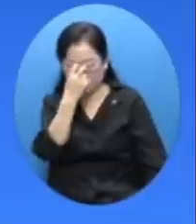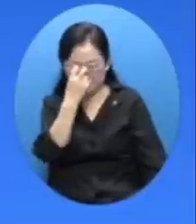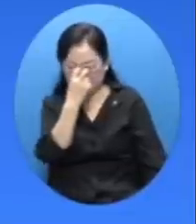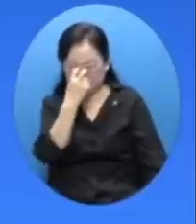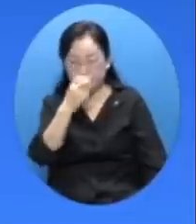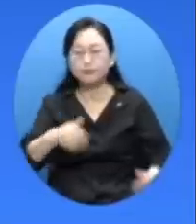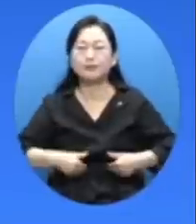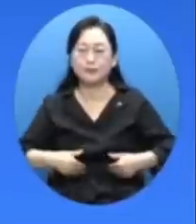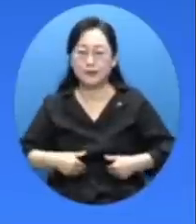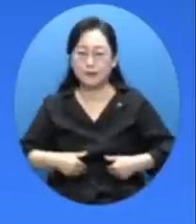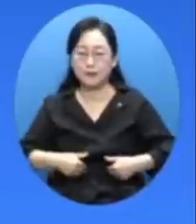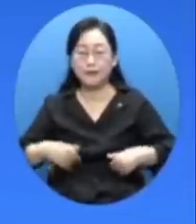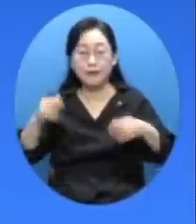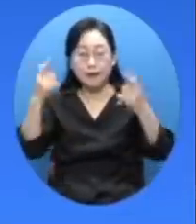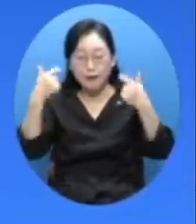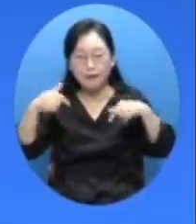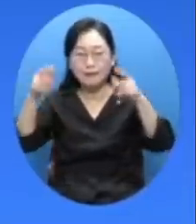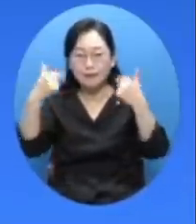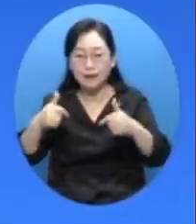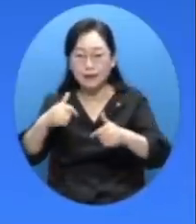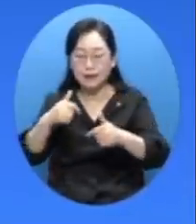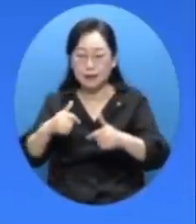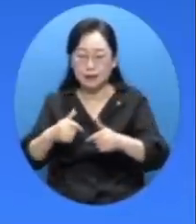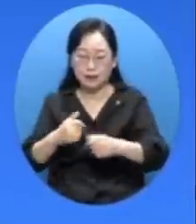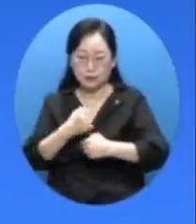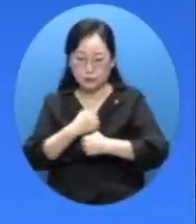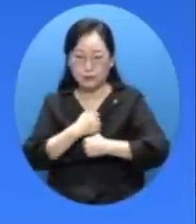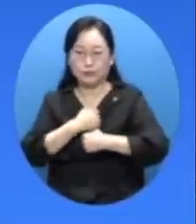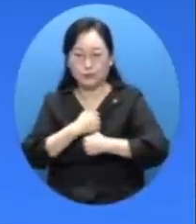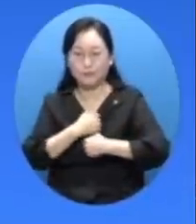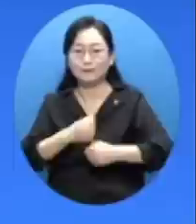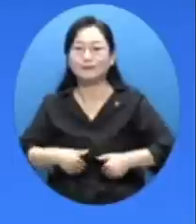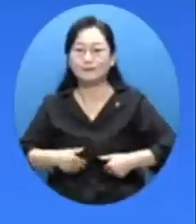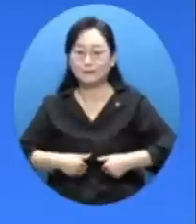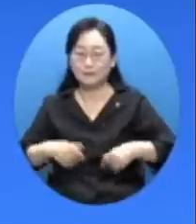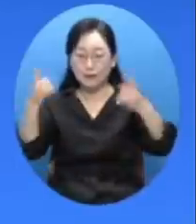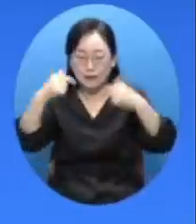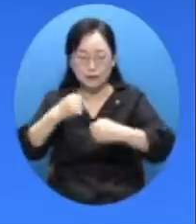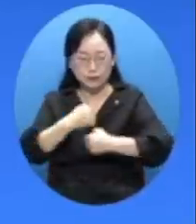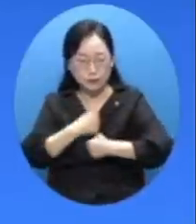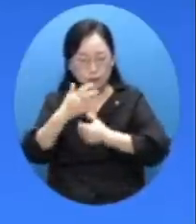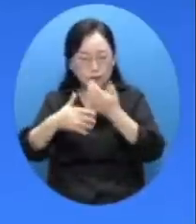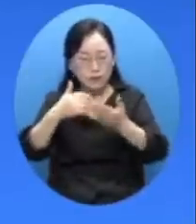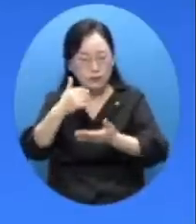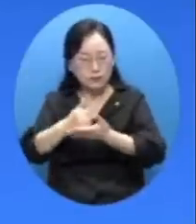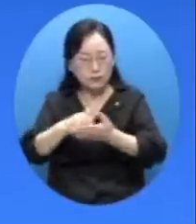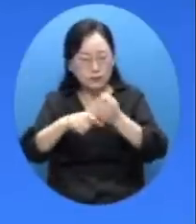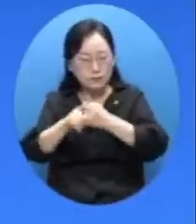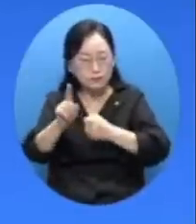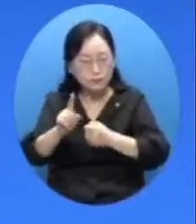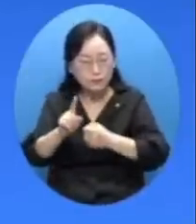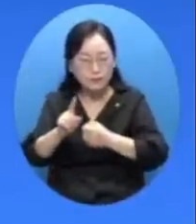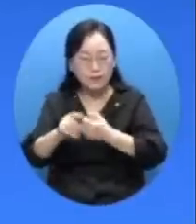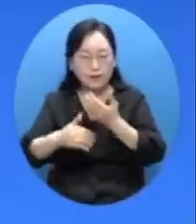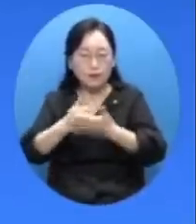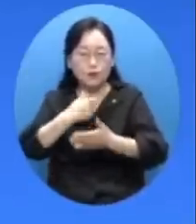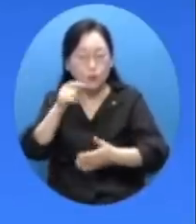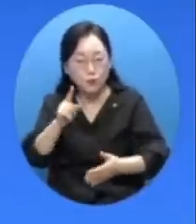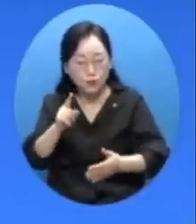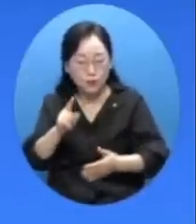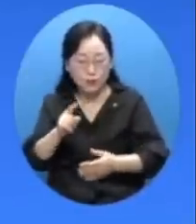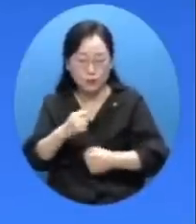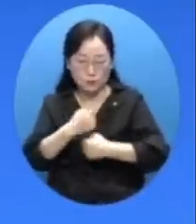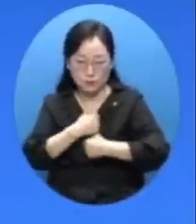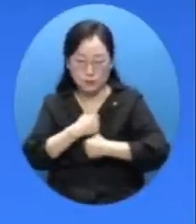됩니다. 매 순간 모든 것에 신중해야 되는 것입니다. 매 순간 주님의 뜻이 어딘가를 살펴봐야 되는 것입니다. 그렇지 않을 때